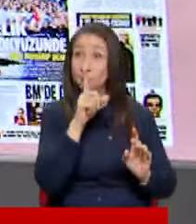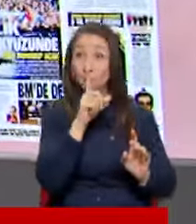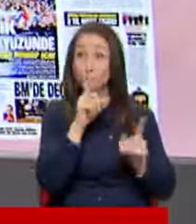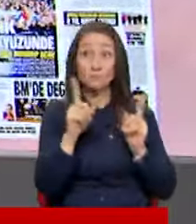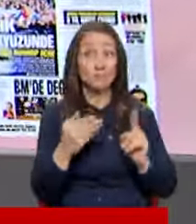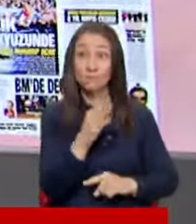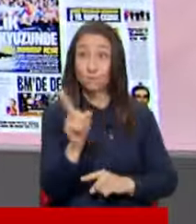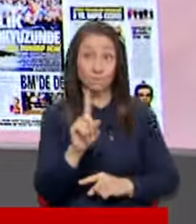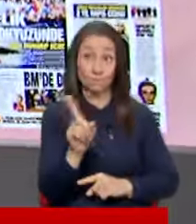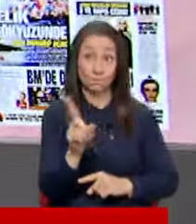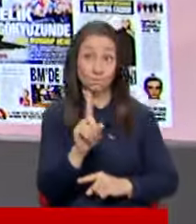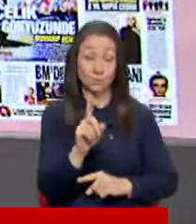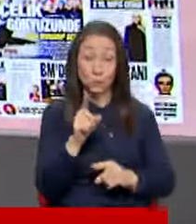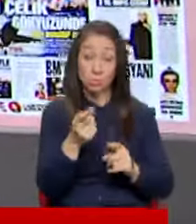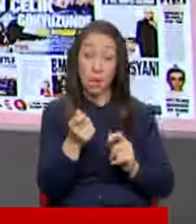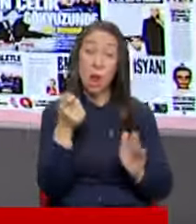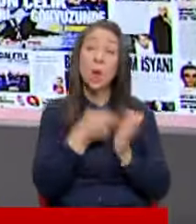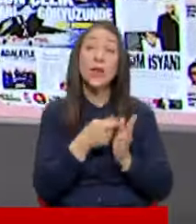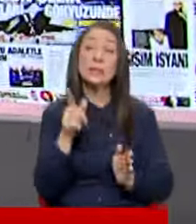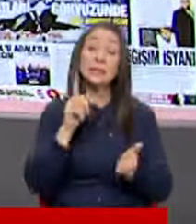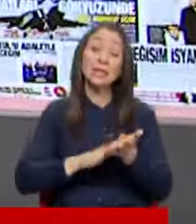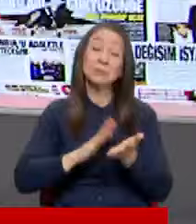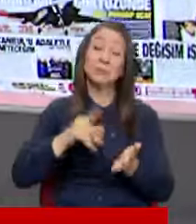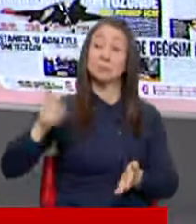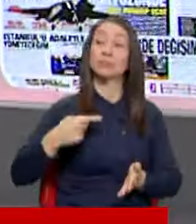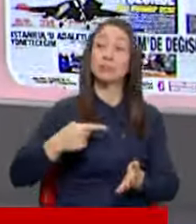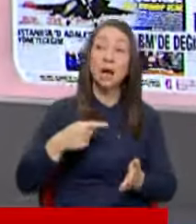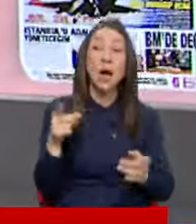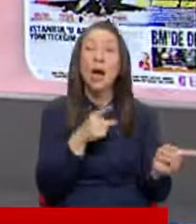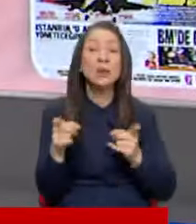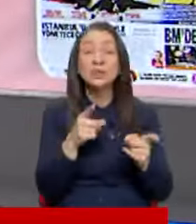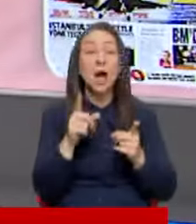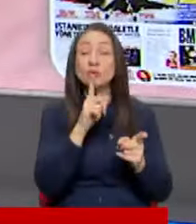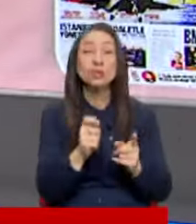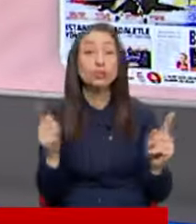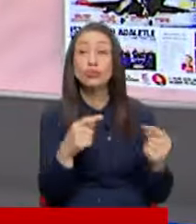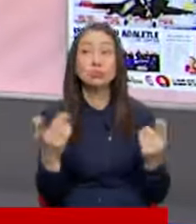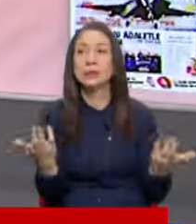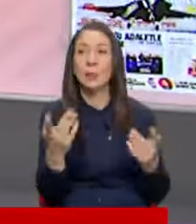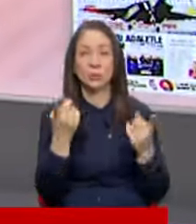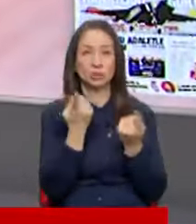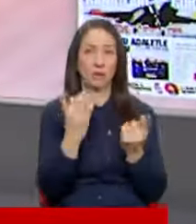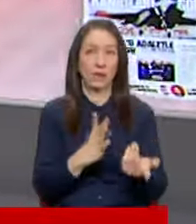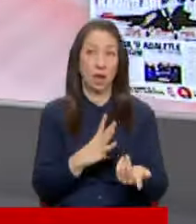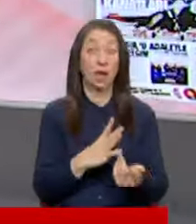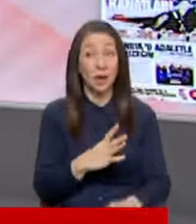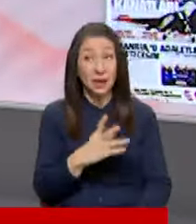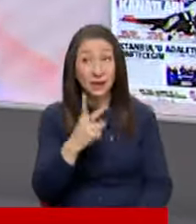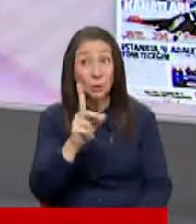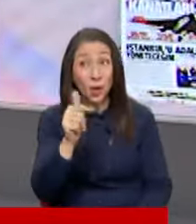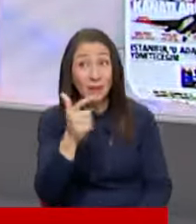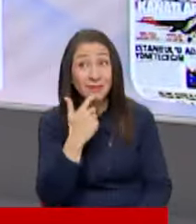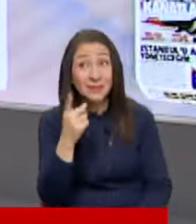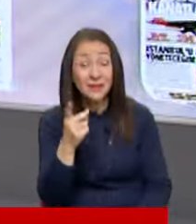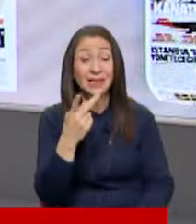yargıya gitmeyeceksin Yoksa bu paraları ödersiniz Ya da neyse aralarındaki Akit böyle bir yaklaşım işte 2016